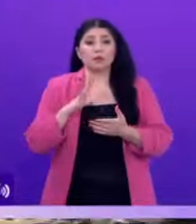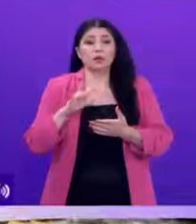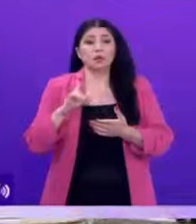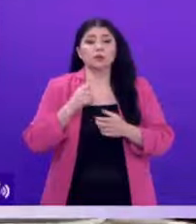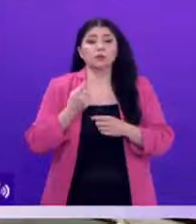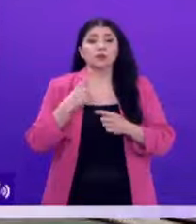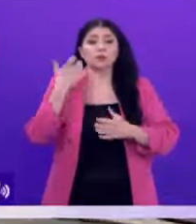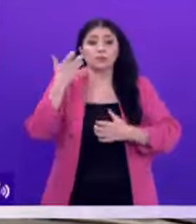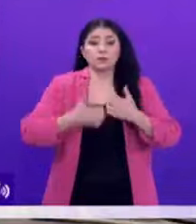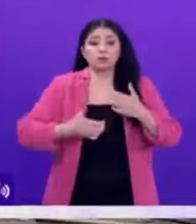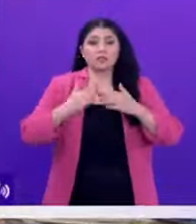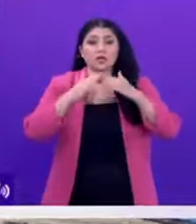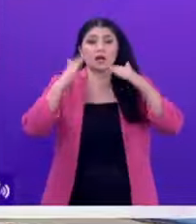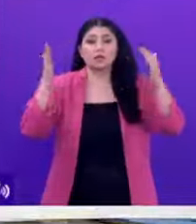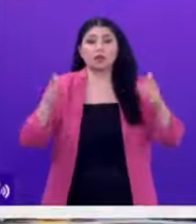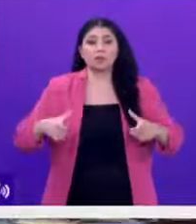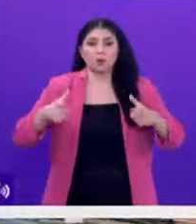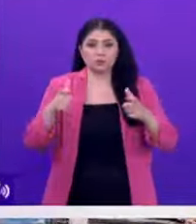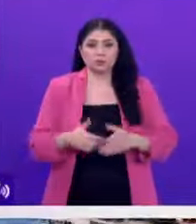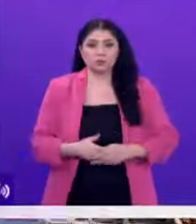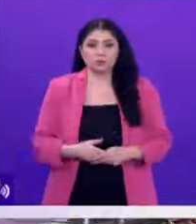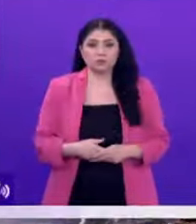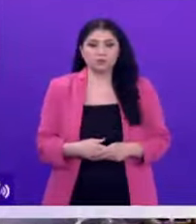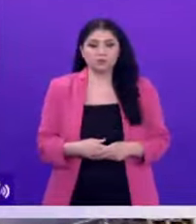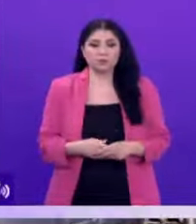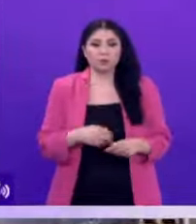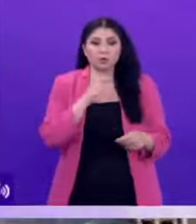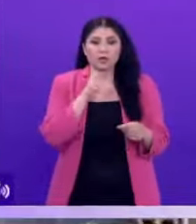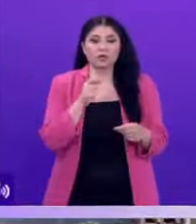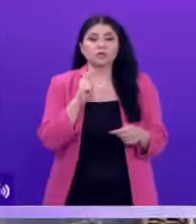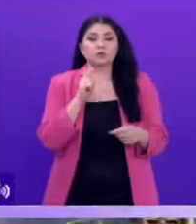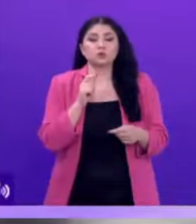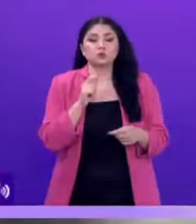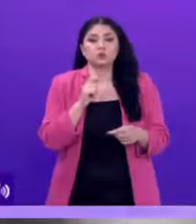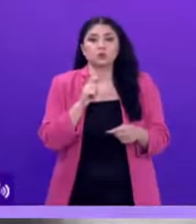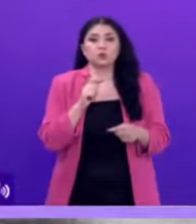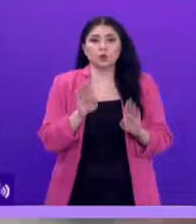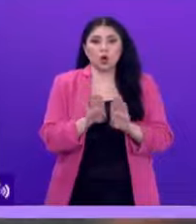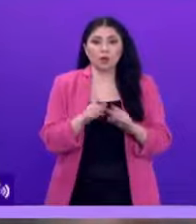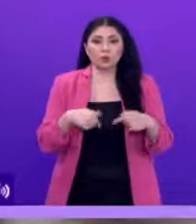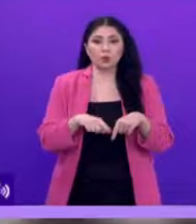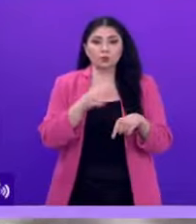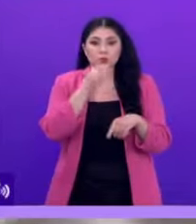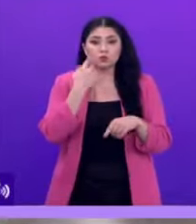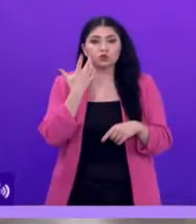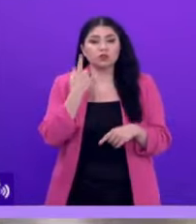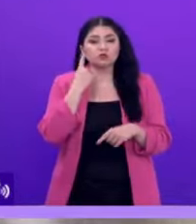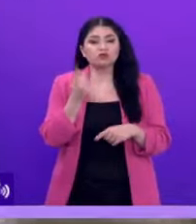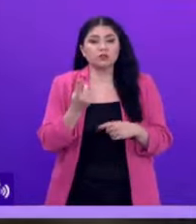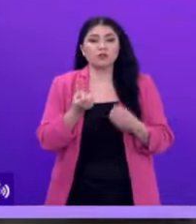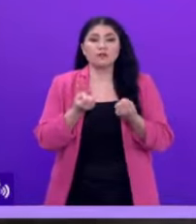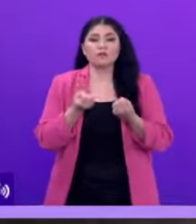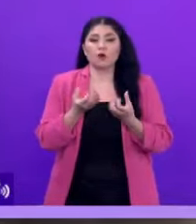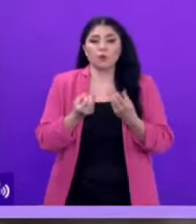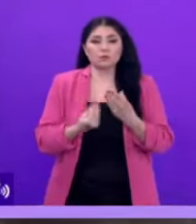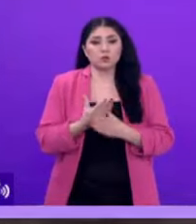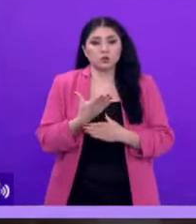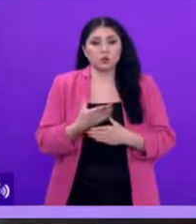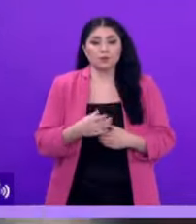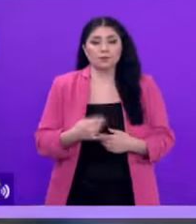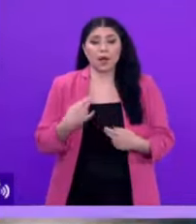să se prăbușească. Alături de mine este jurnalistul Valentin Stan cu mai multe informații. Valentin, ce ai reușit să afli între timp? Înțelegem că este pe